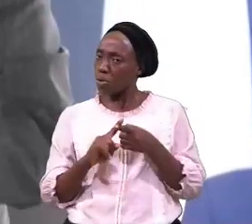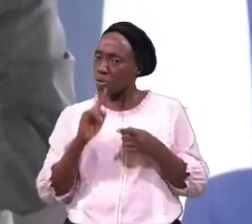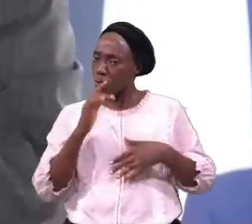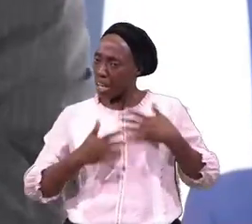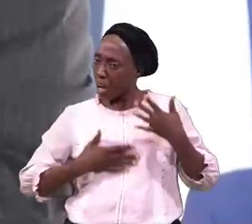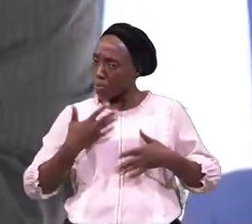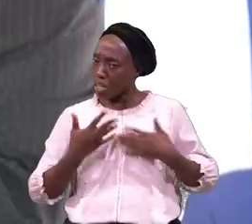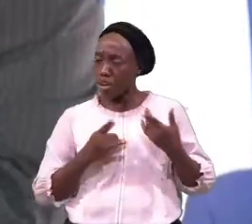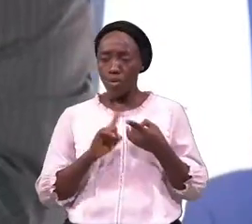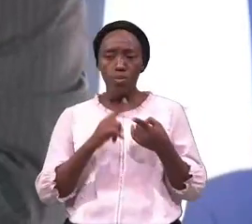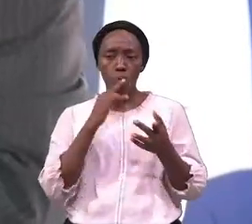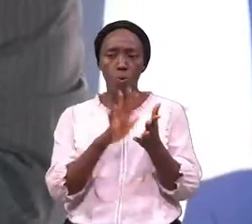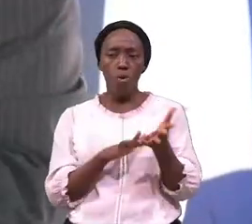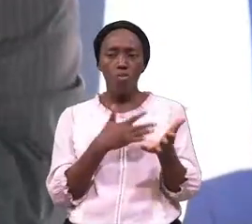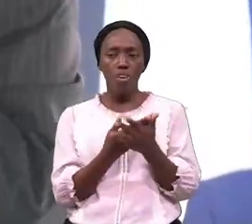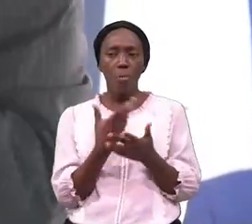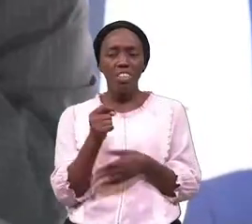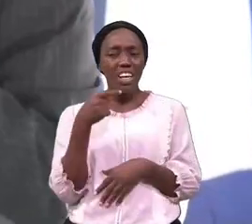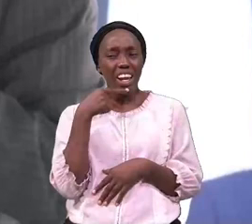de confirmer